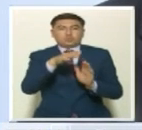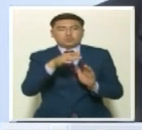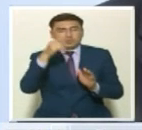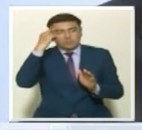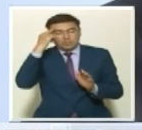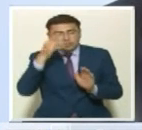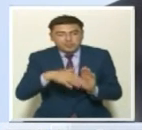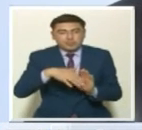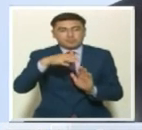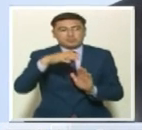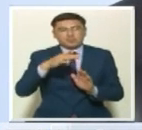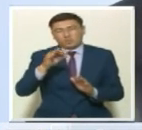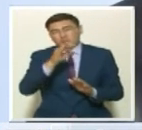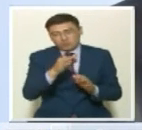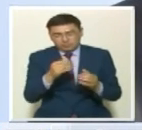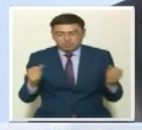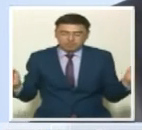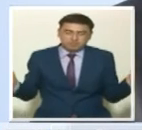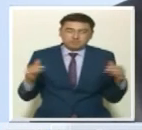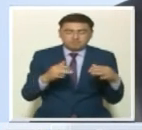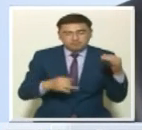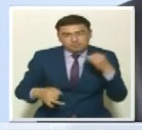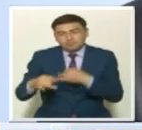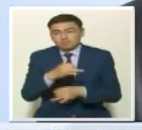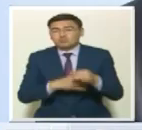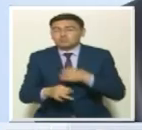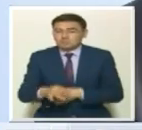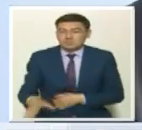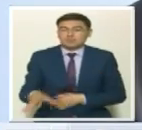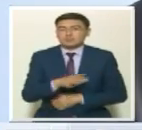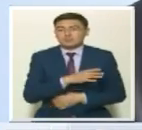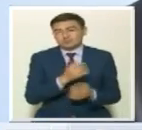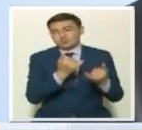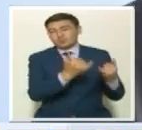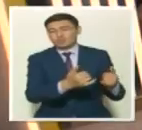дағдылануға бағытталған іс-шара ұйымдастырып отырмыз.